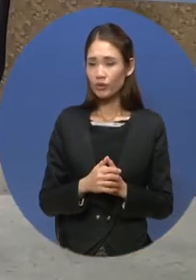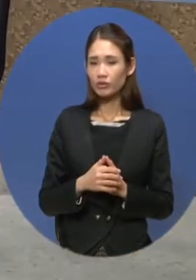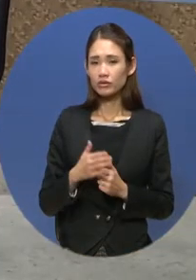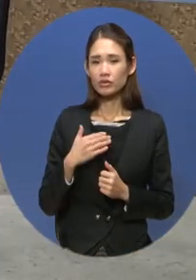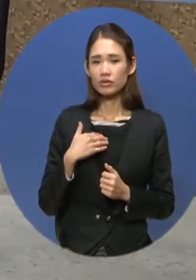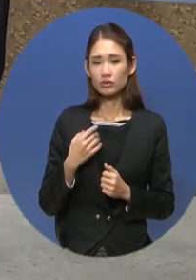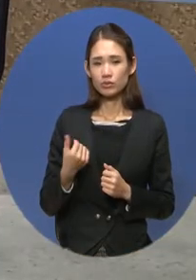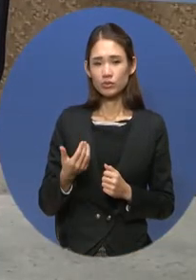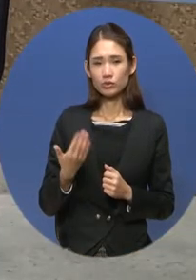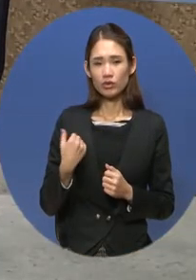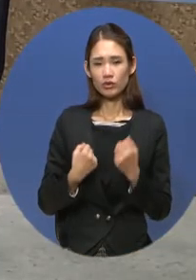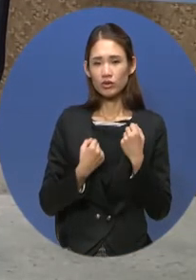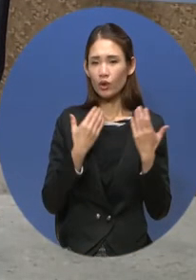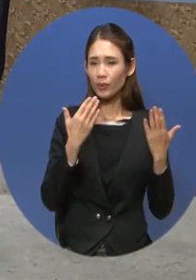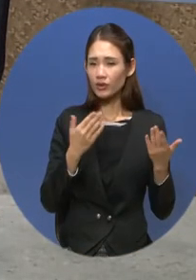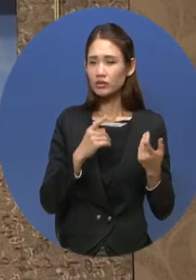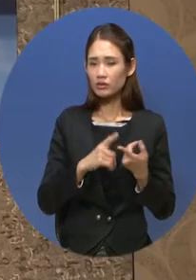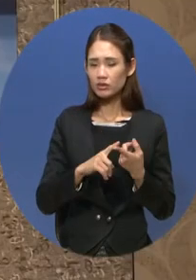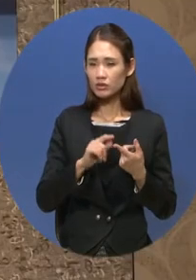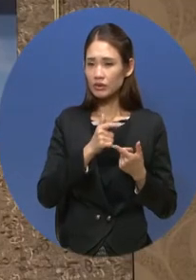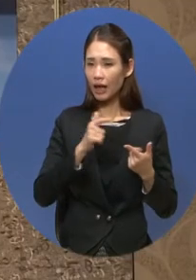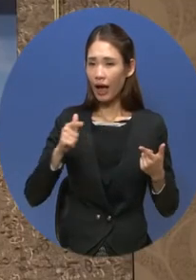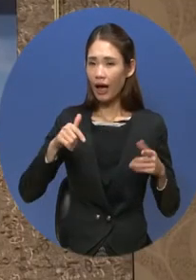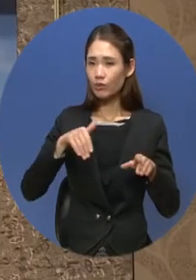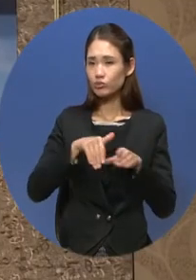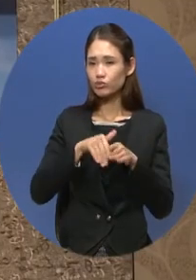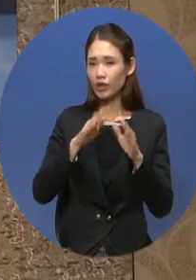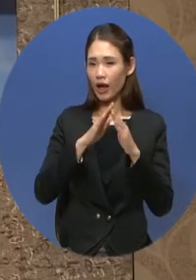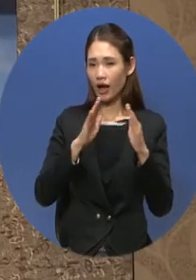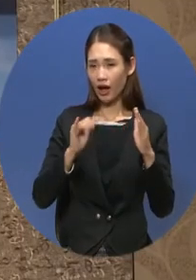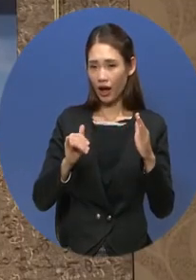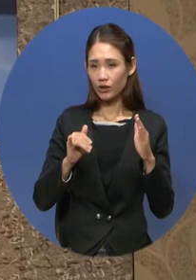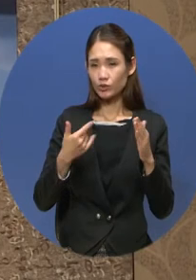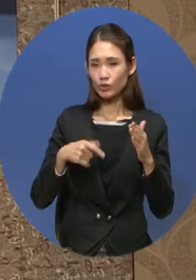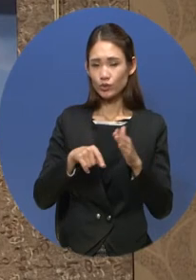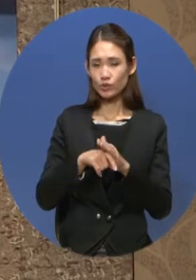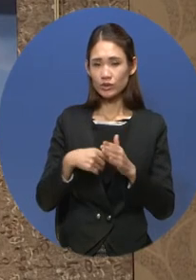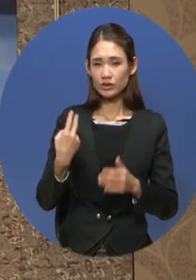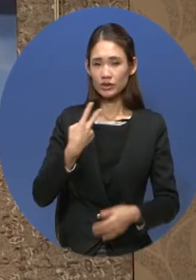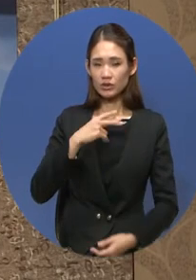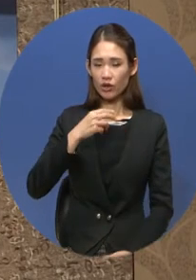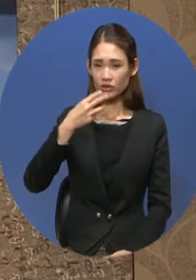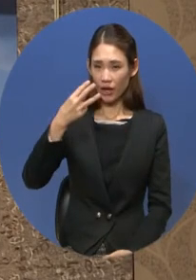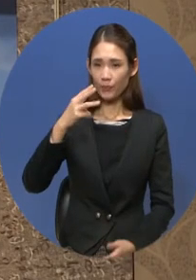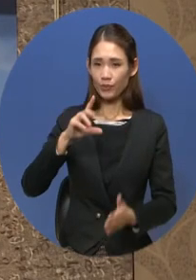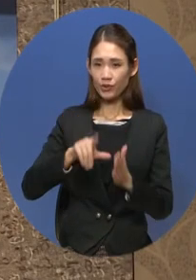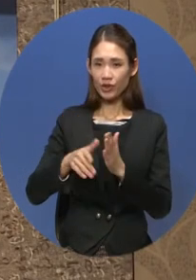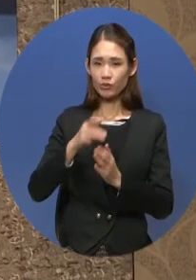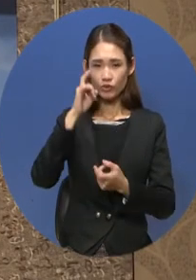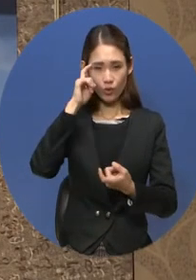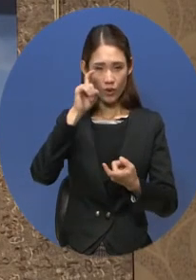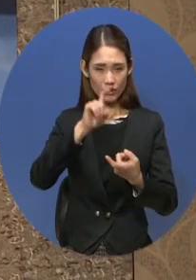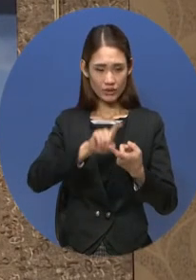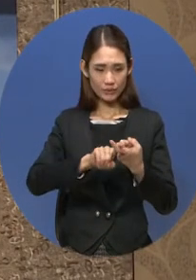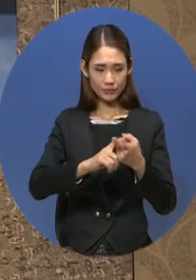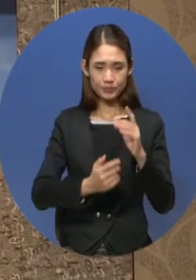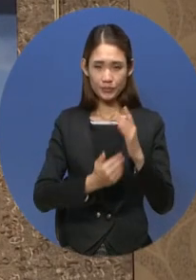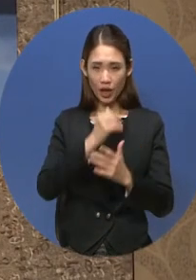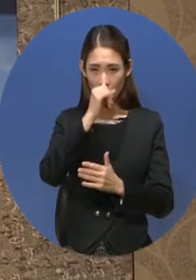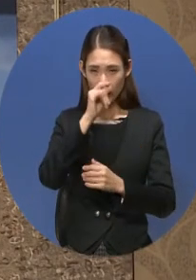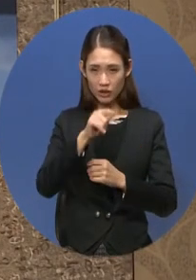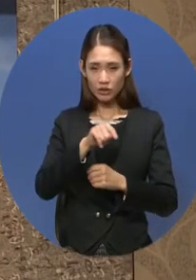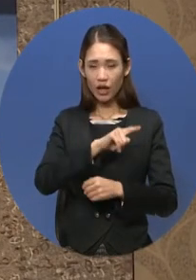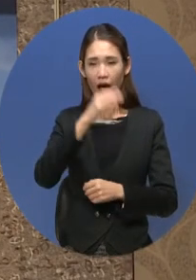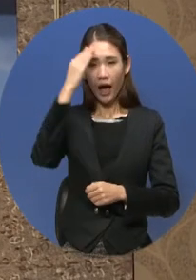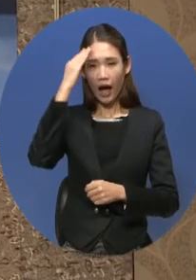제가 이제 아까도 말씀드렸지만, 다문화 가족들을 위해서 제가 2003년도부터 이제 관심을 가지고 그들에게